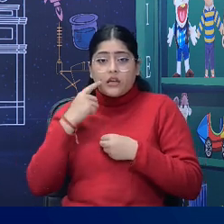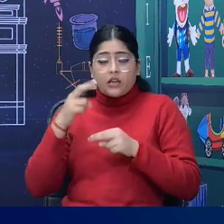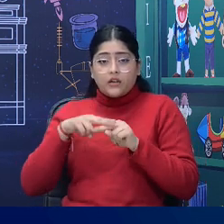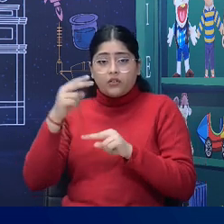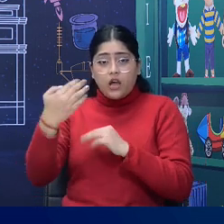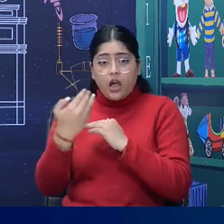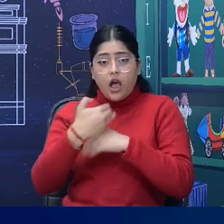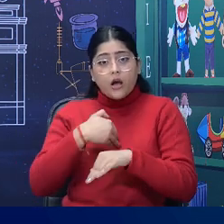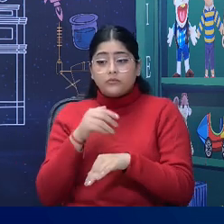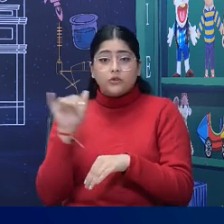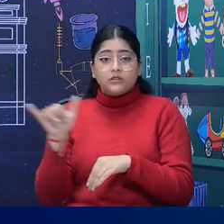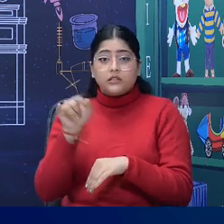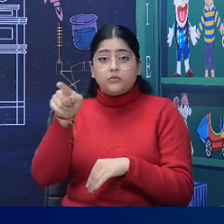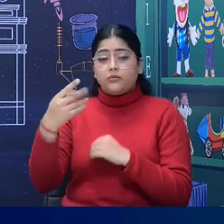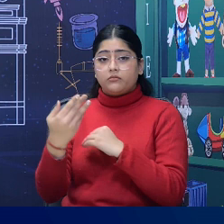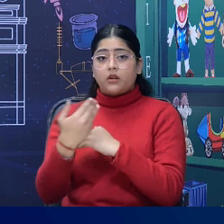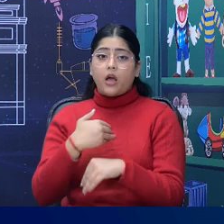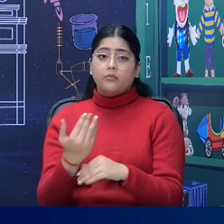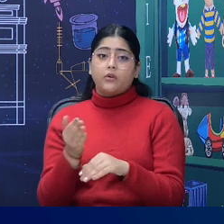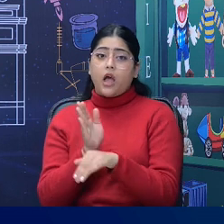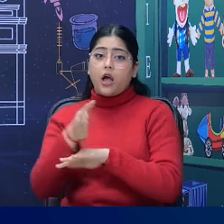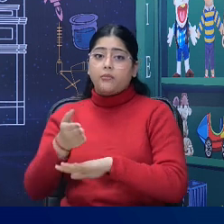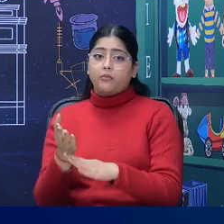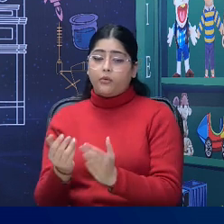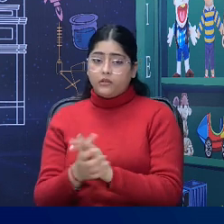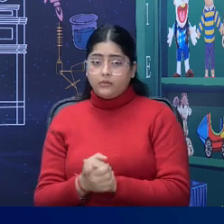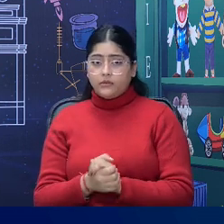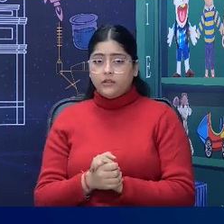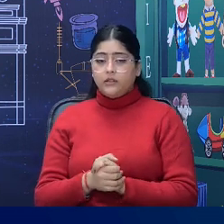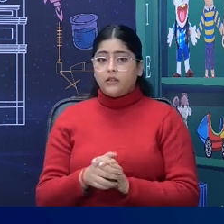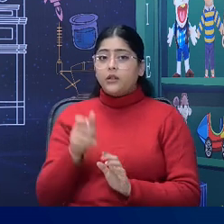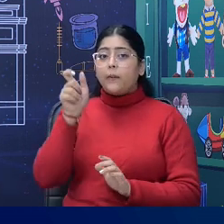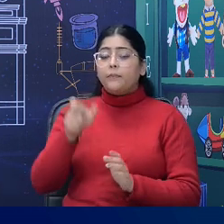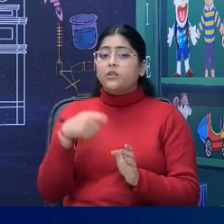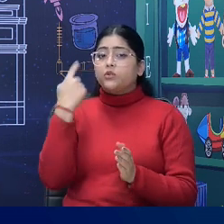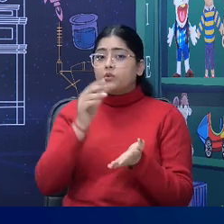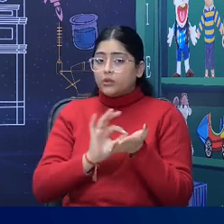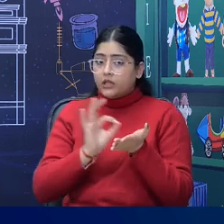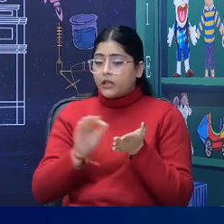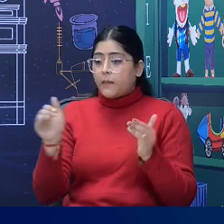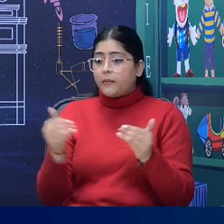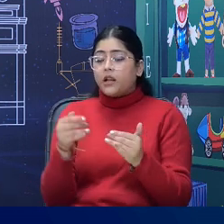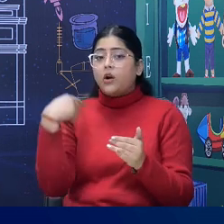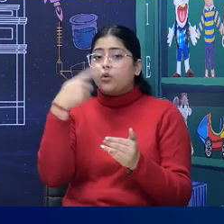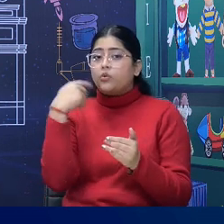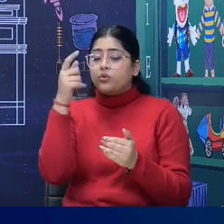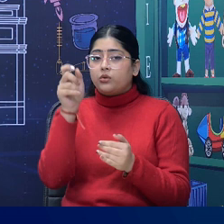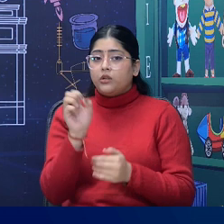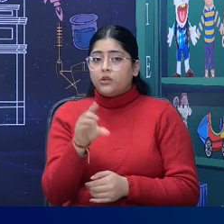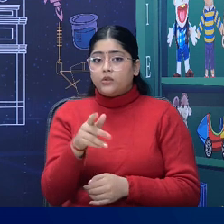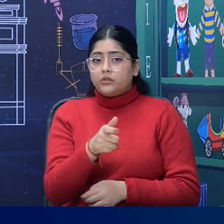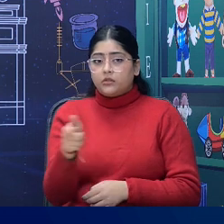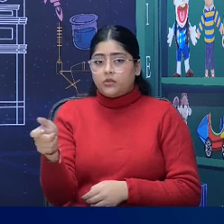हैं तो लेखक जो है वो एक ऐसे व्यक्ति से मिले जो टॉर्च बेचा करता था पहले अब अचानक से वोह टॉर्च बेचना छोड़कर